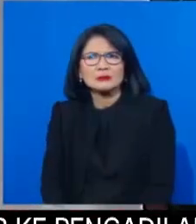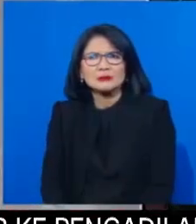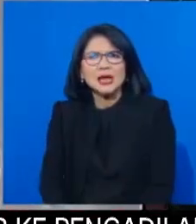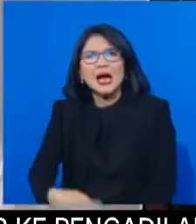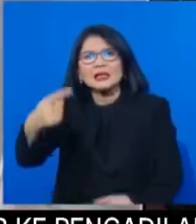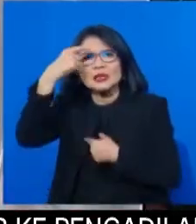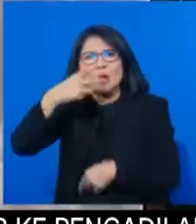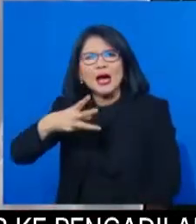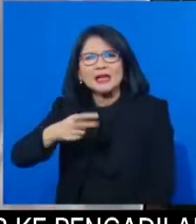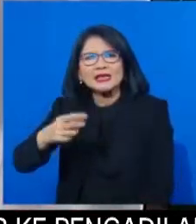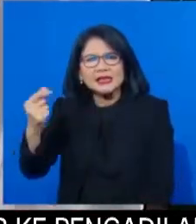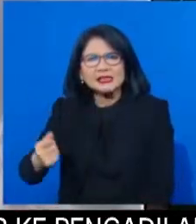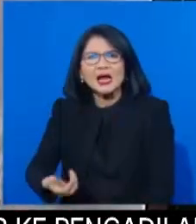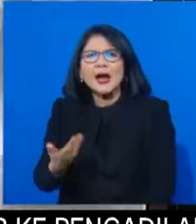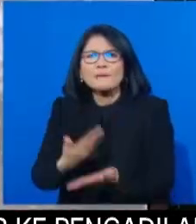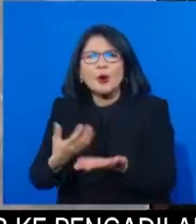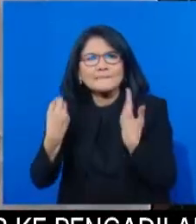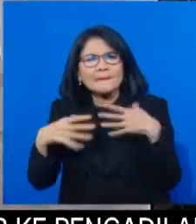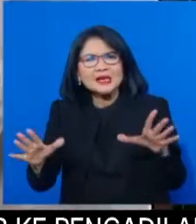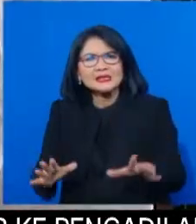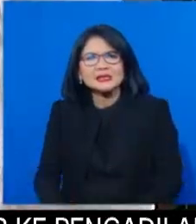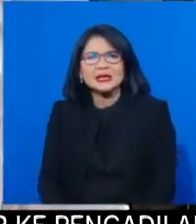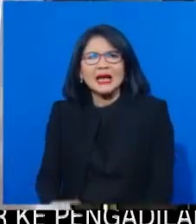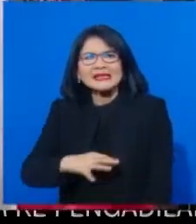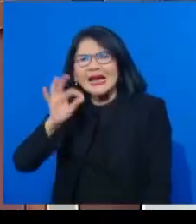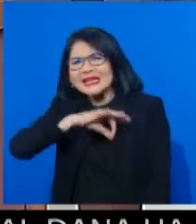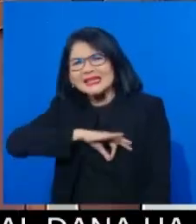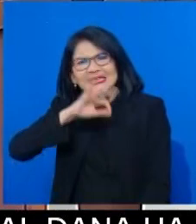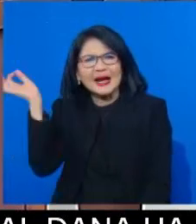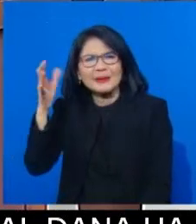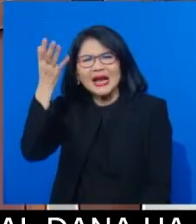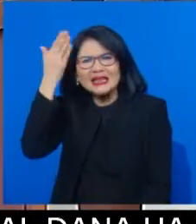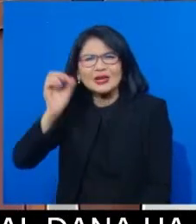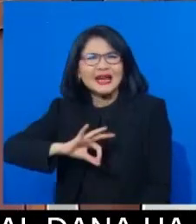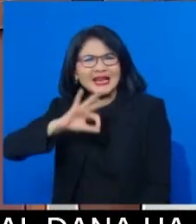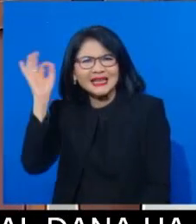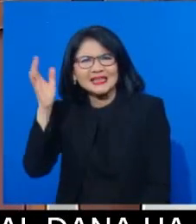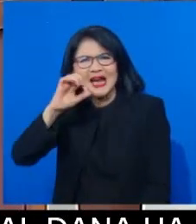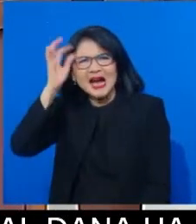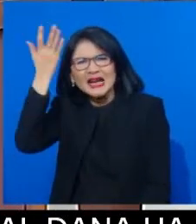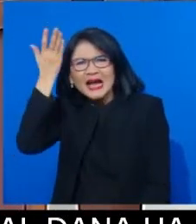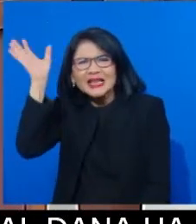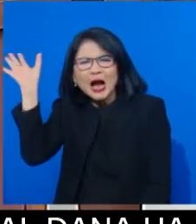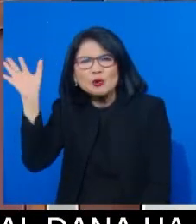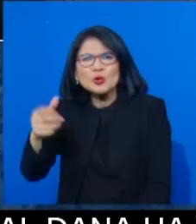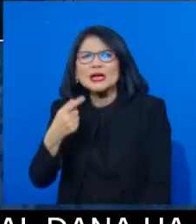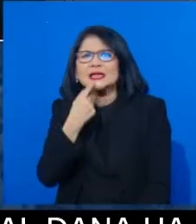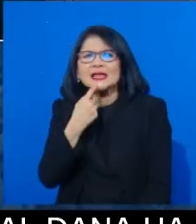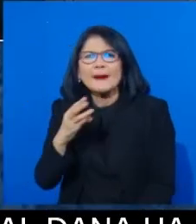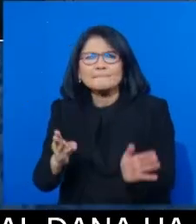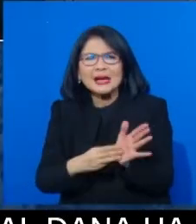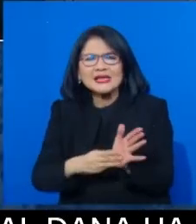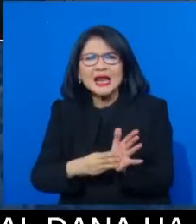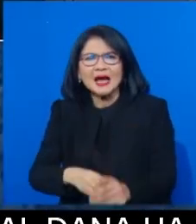Terdakwa Riki Rizal juga minta dibebaskan dengan alasan tidak pernah tahu soal dakwaan pembunuhan berencana dan masalah antara Yosua